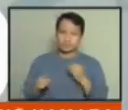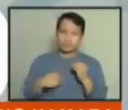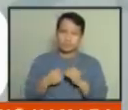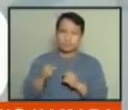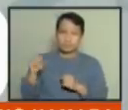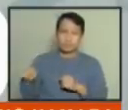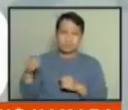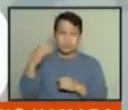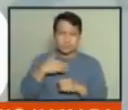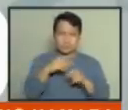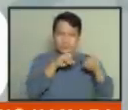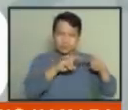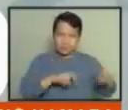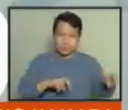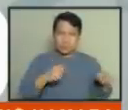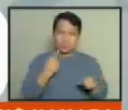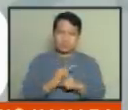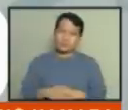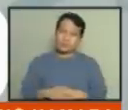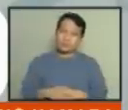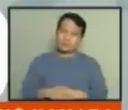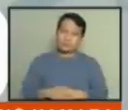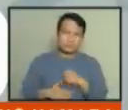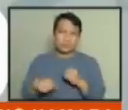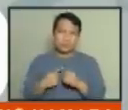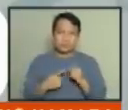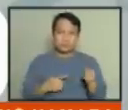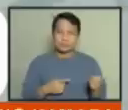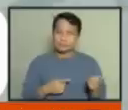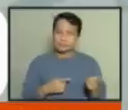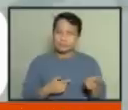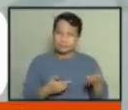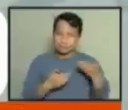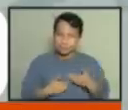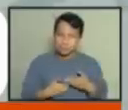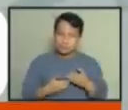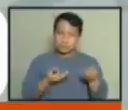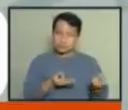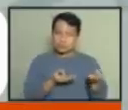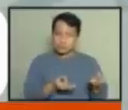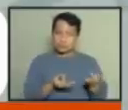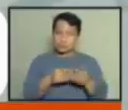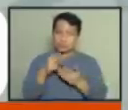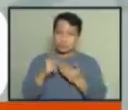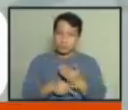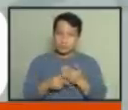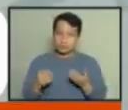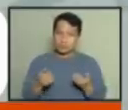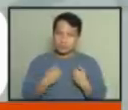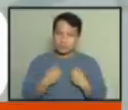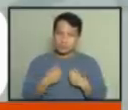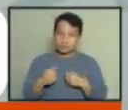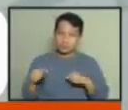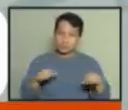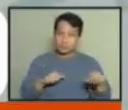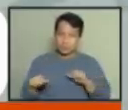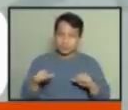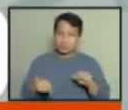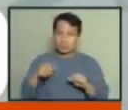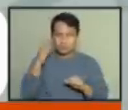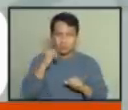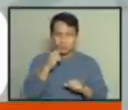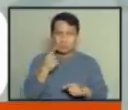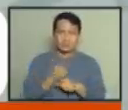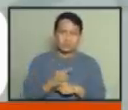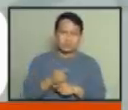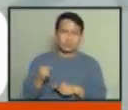siguro po imbestigahan po ninyo. Opo, opo. Hindi porket sila po ay nagkakaroon ng feeding program, sila po ay nagkakaroon ng civic activities, yes, opo. Eh